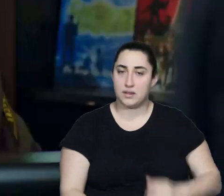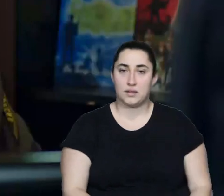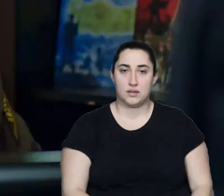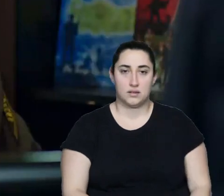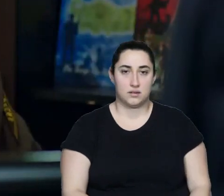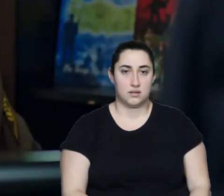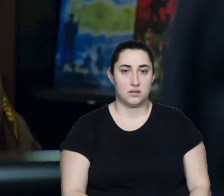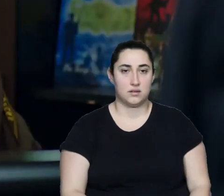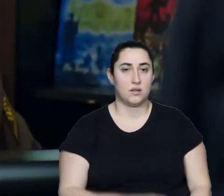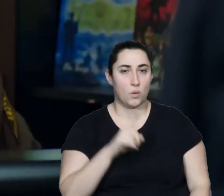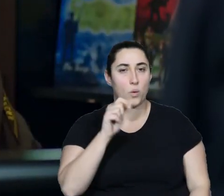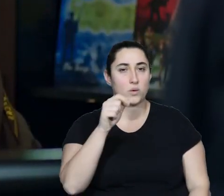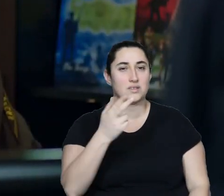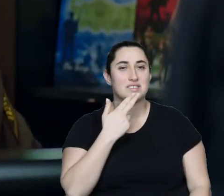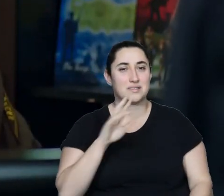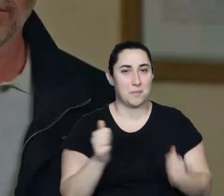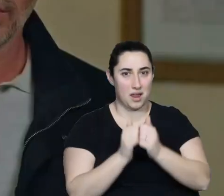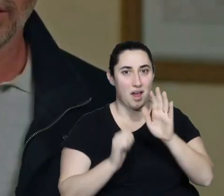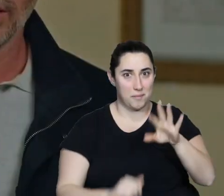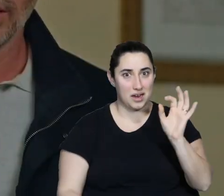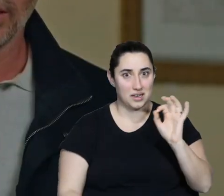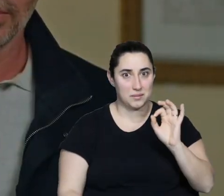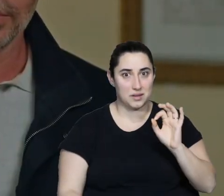Evet. Hatta o gün kızların da yanındaydı değil mi?